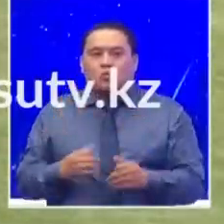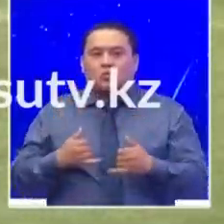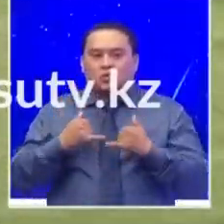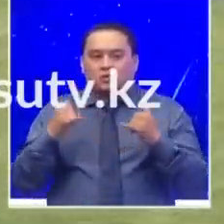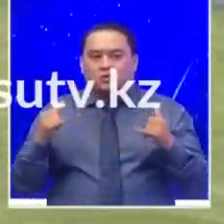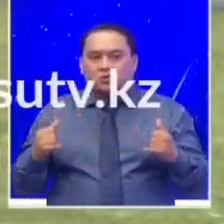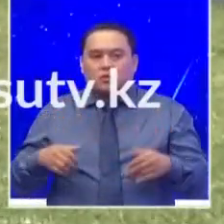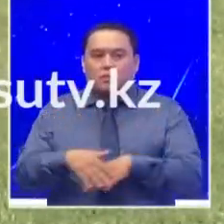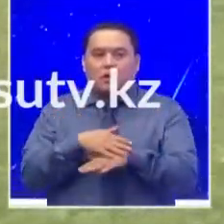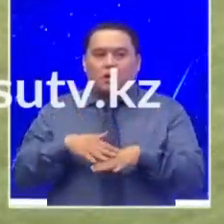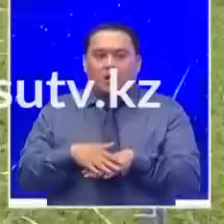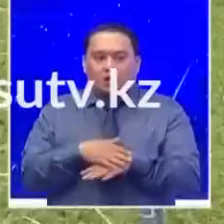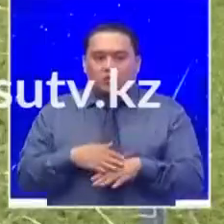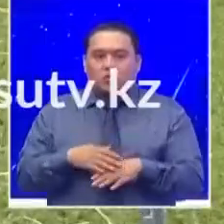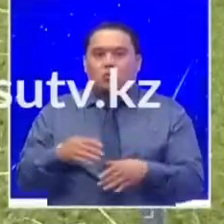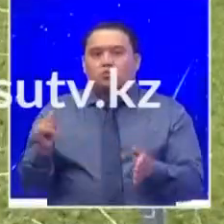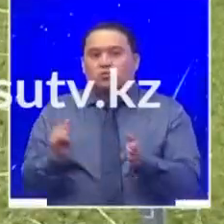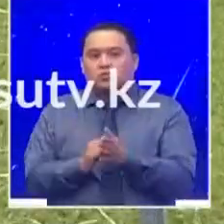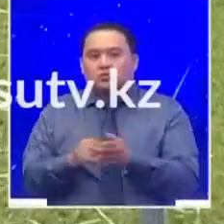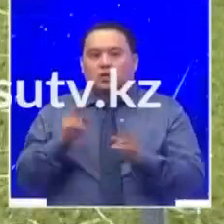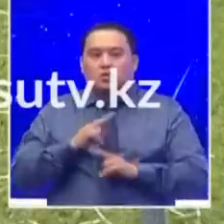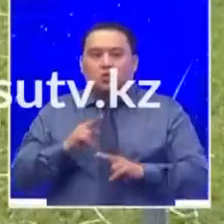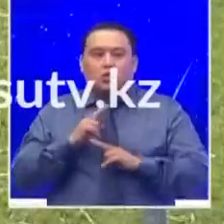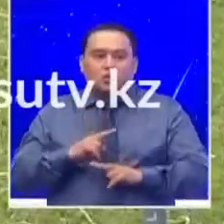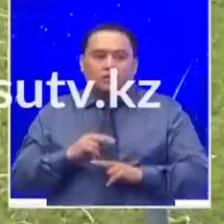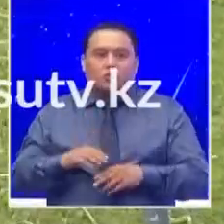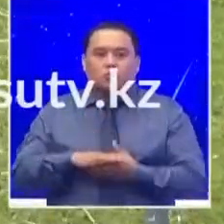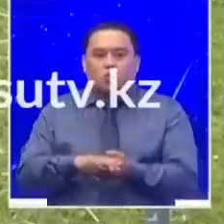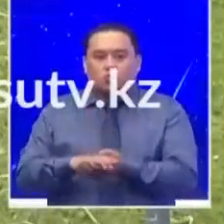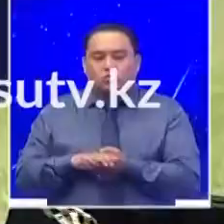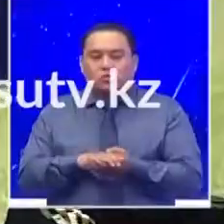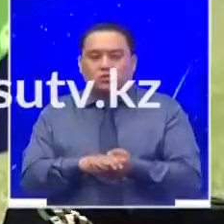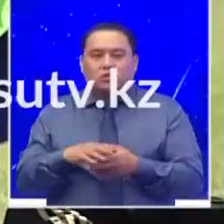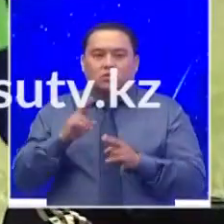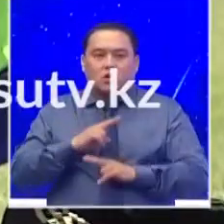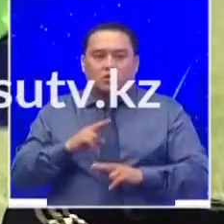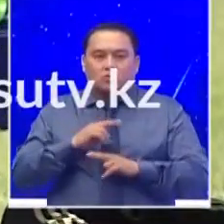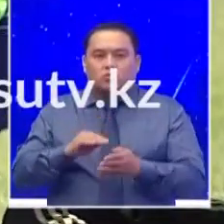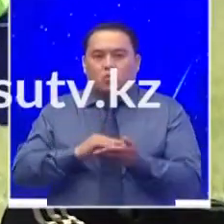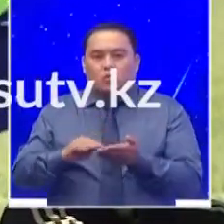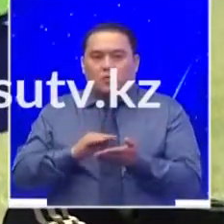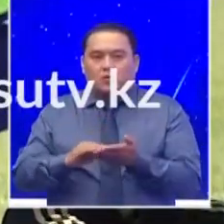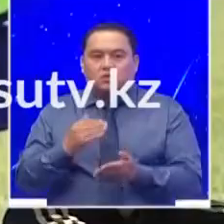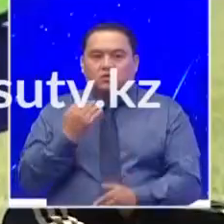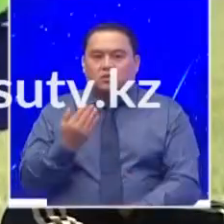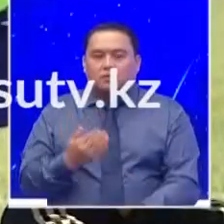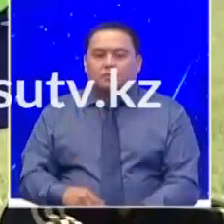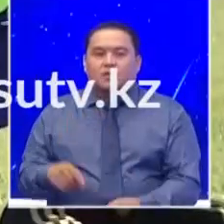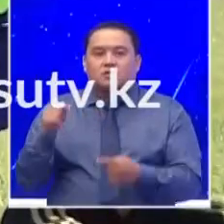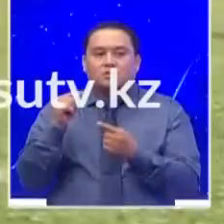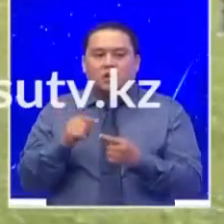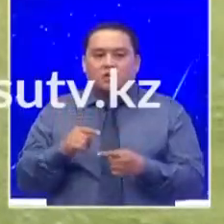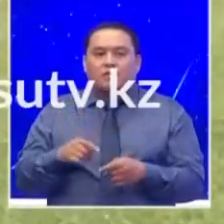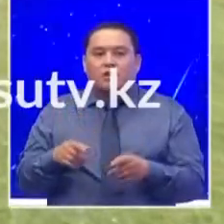развитие массового спорта, но и установление сотрудничества и дружеских отношений среди работников средств массовой информации. В соответствии